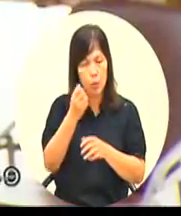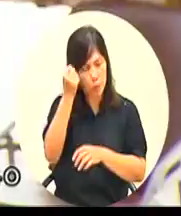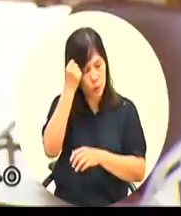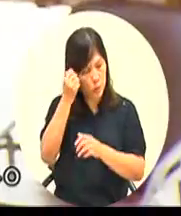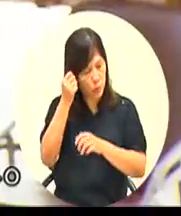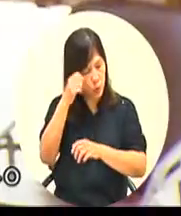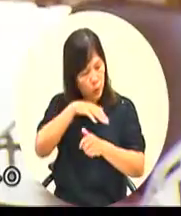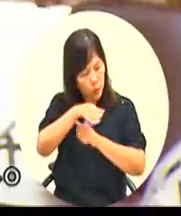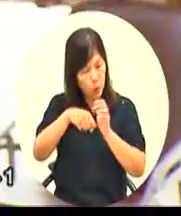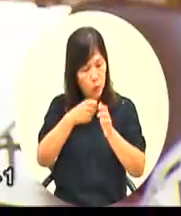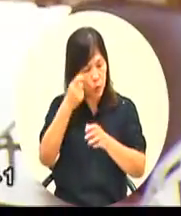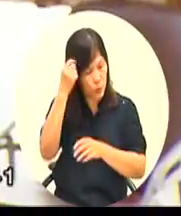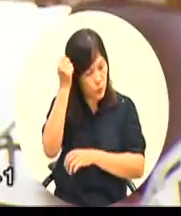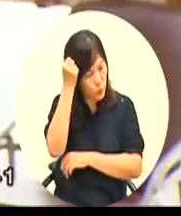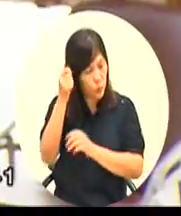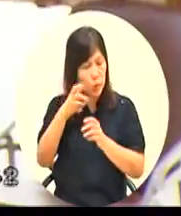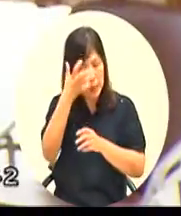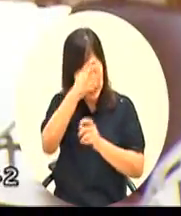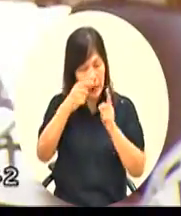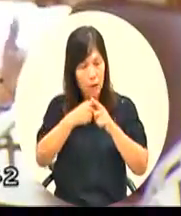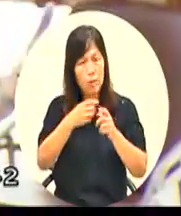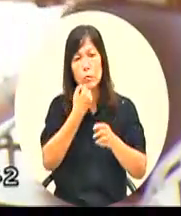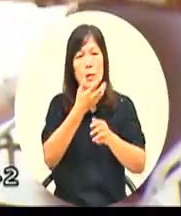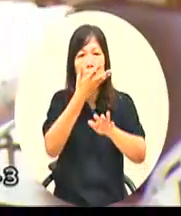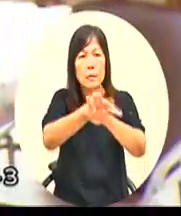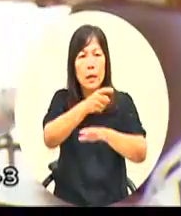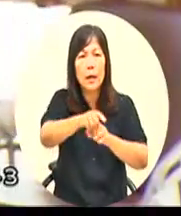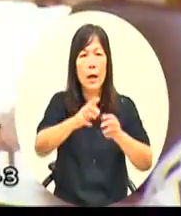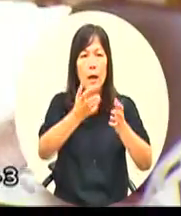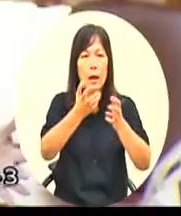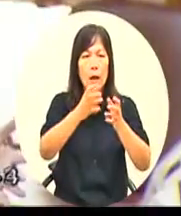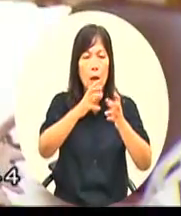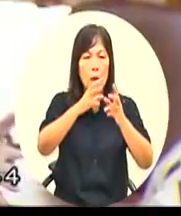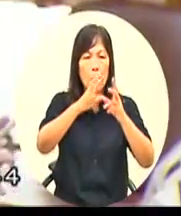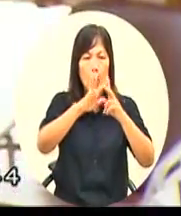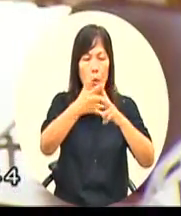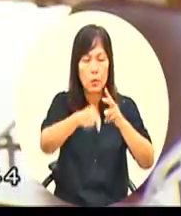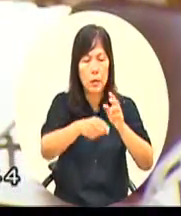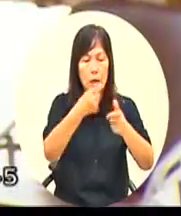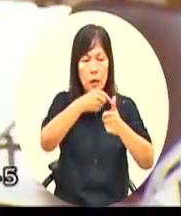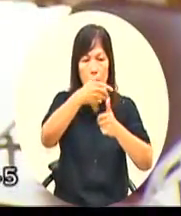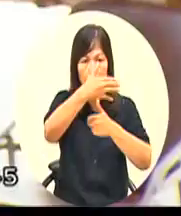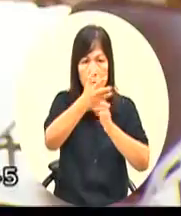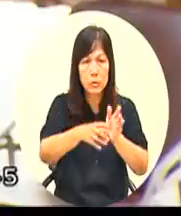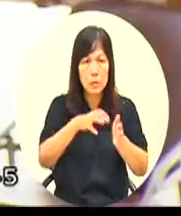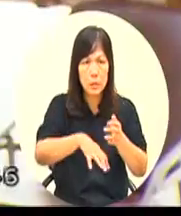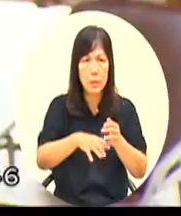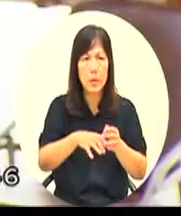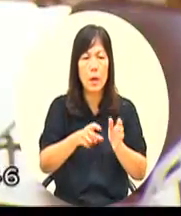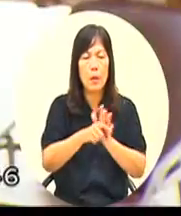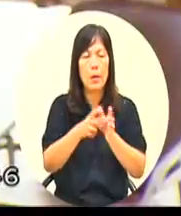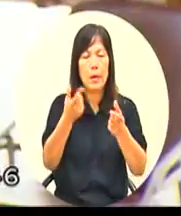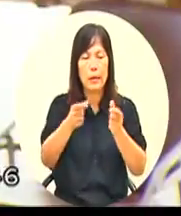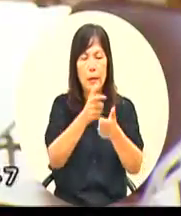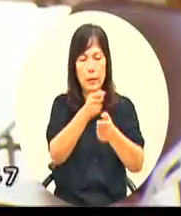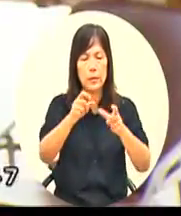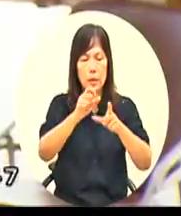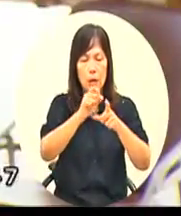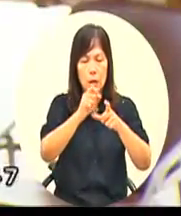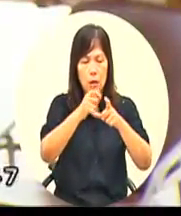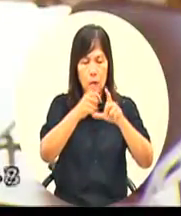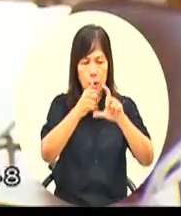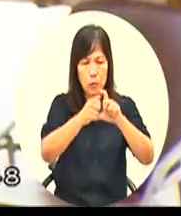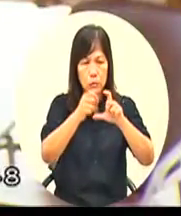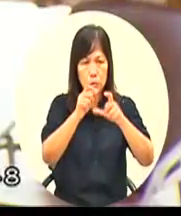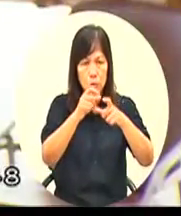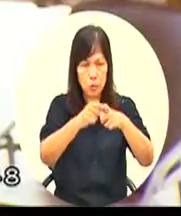那个前任国小的一个闲置的空间，那我们也很感谢我们的区公所也挹